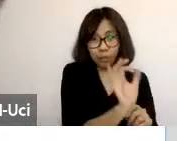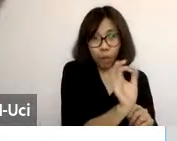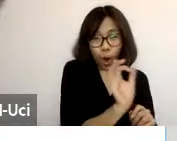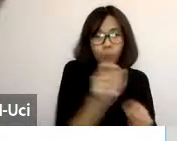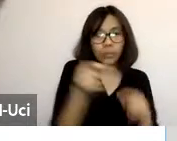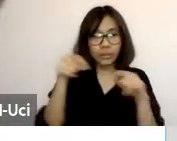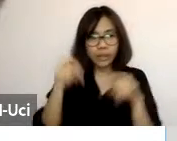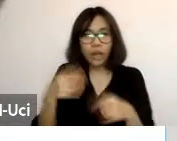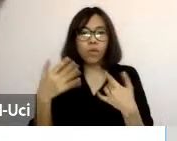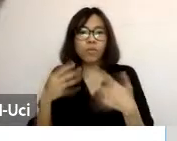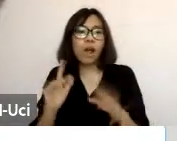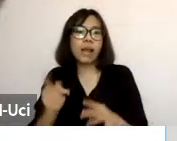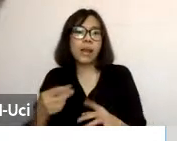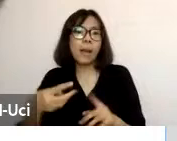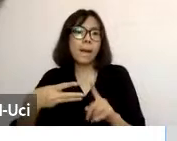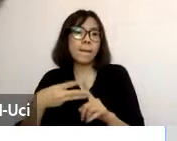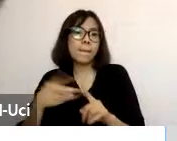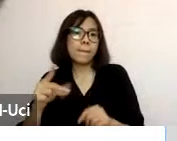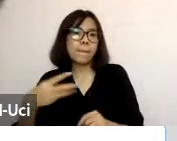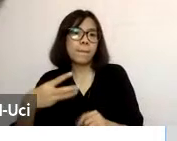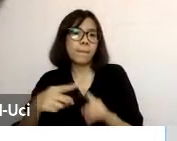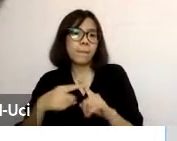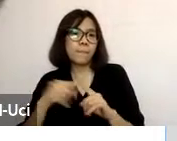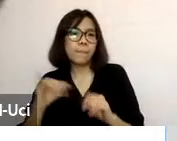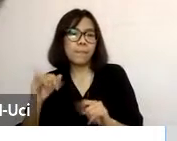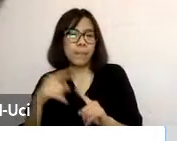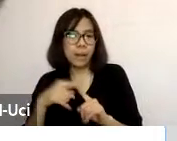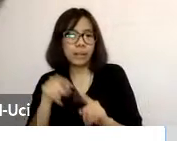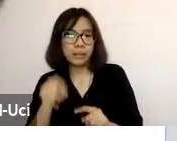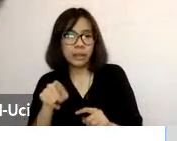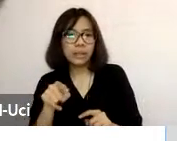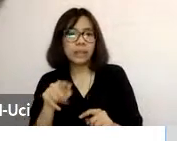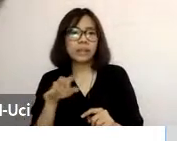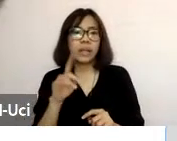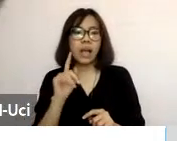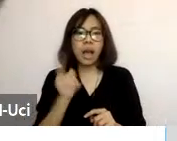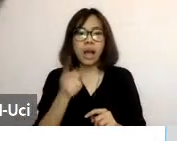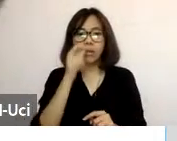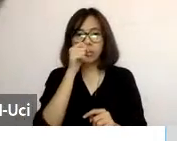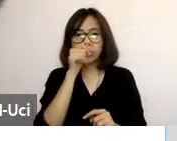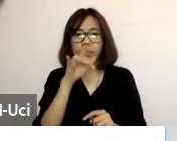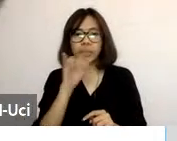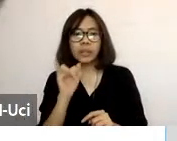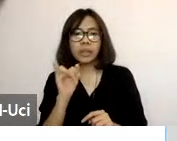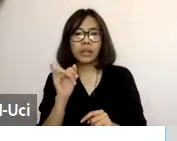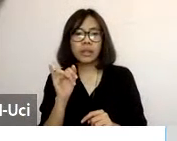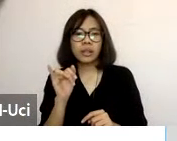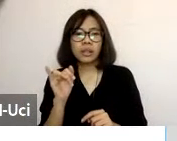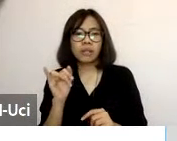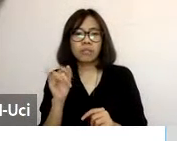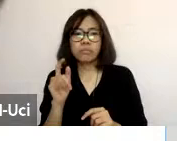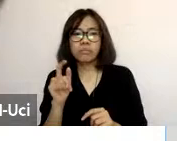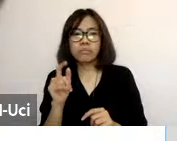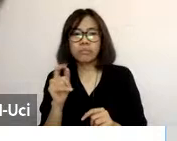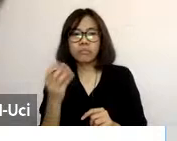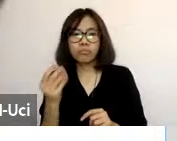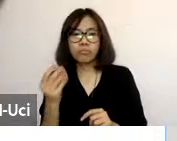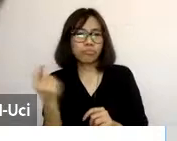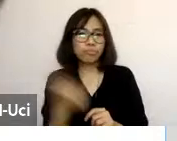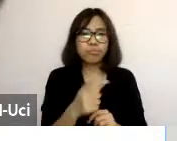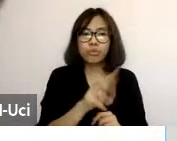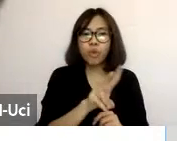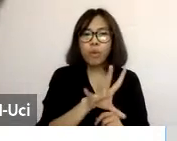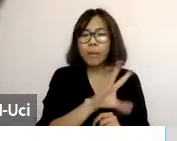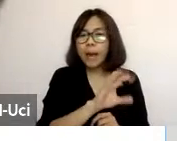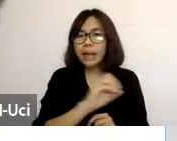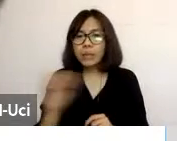karena istri Online chord yang kemudian di buat untuk agar under 25.000 konseling itu di Cina sebentar